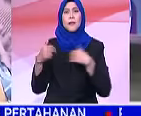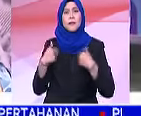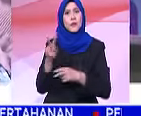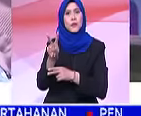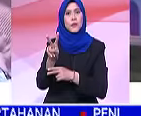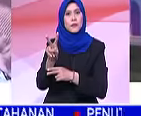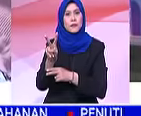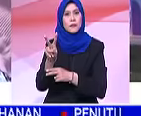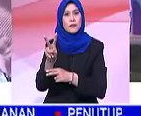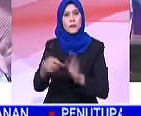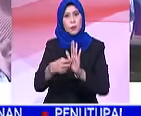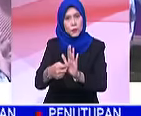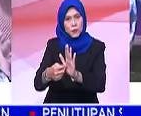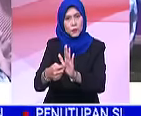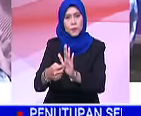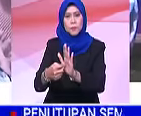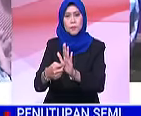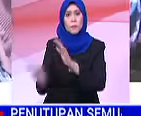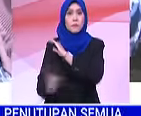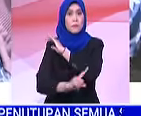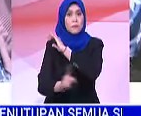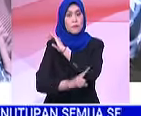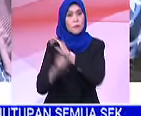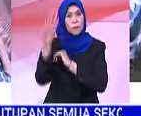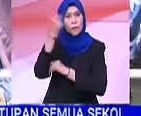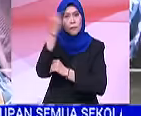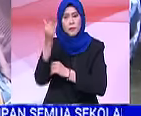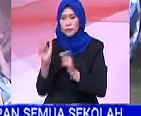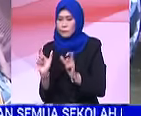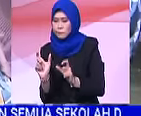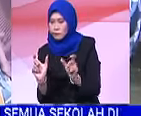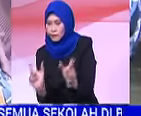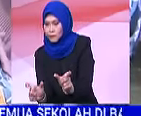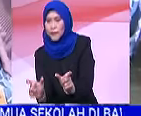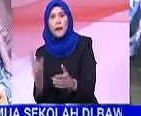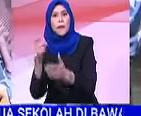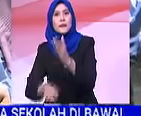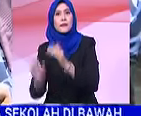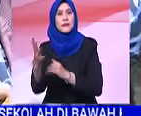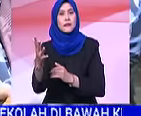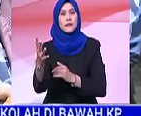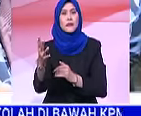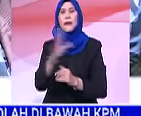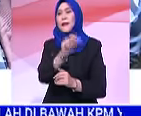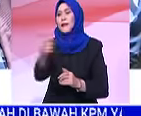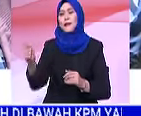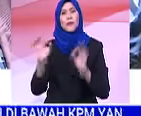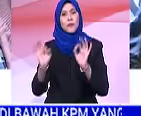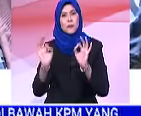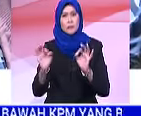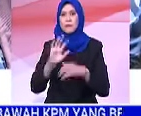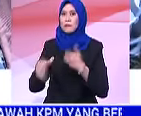telah bagi tunjuk compound sebab oleh kerana tidak meletakkan tanda harga. Yang lain tu saya ingat tak ada masalah, yang